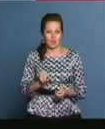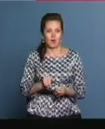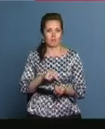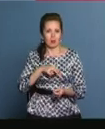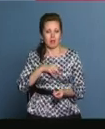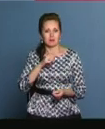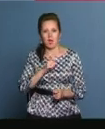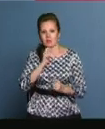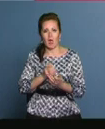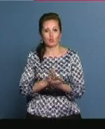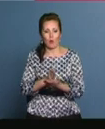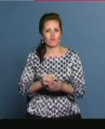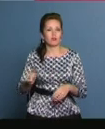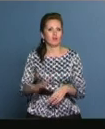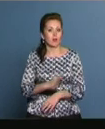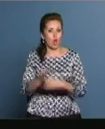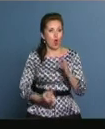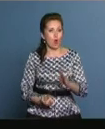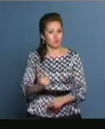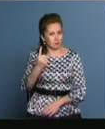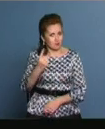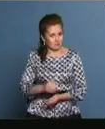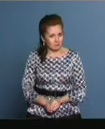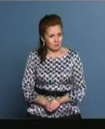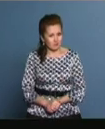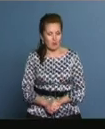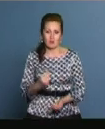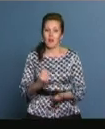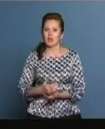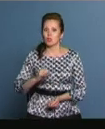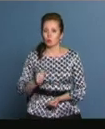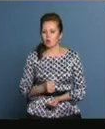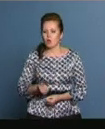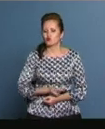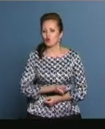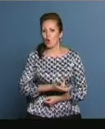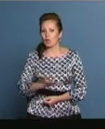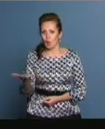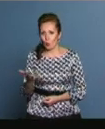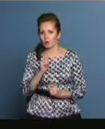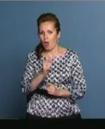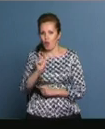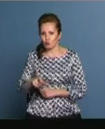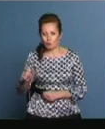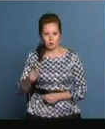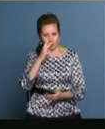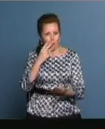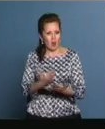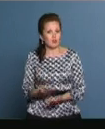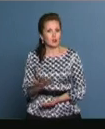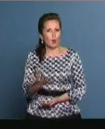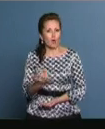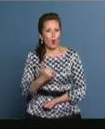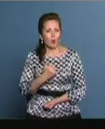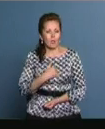космоса. Дорогие друзья, такой широкий круг награжденных наглядно показывает, сколько у нас